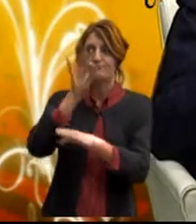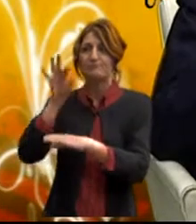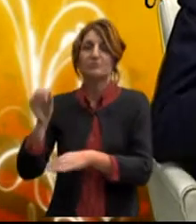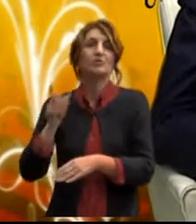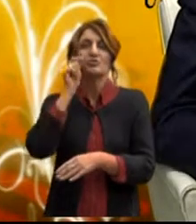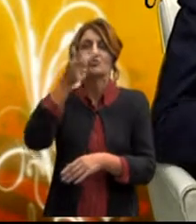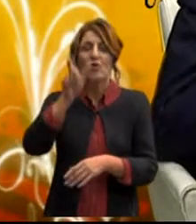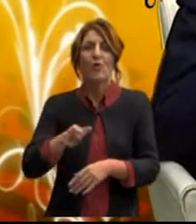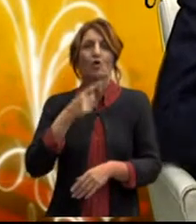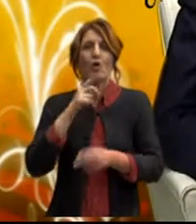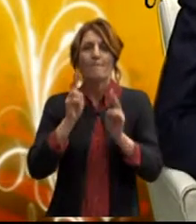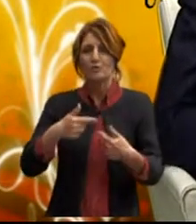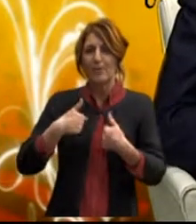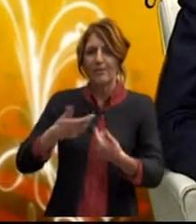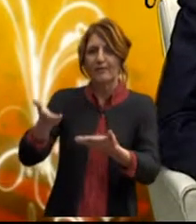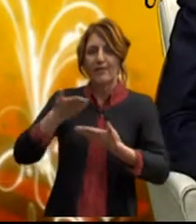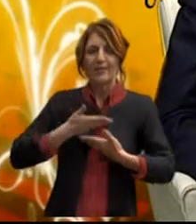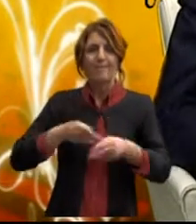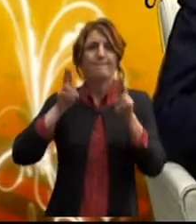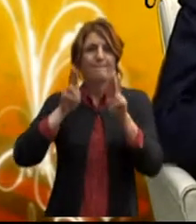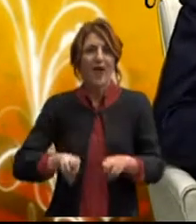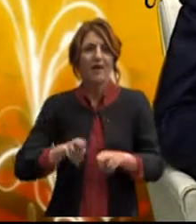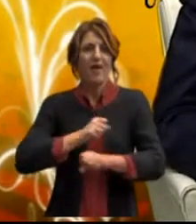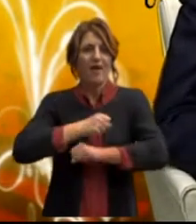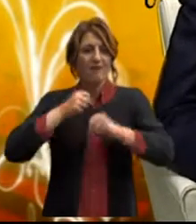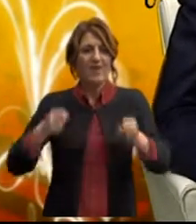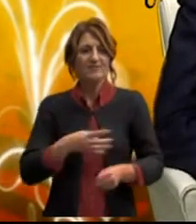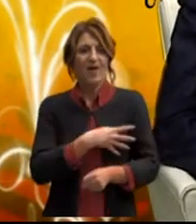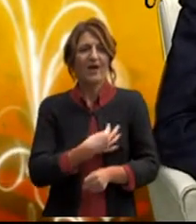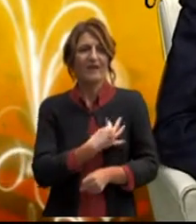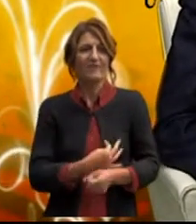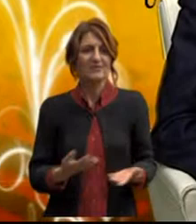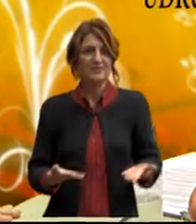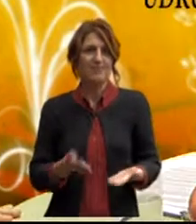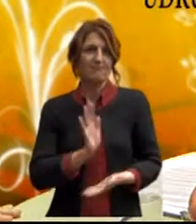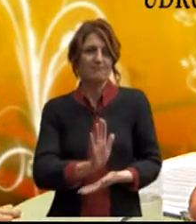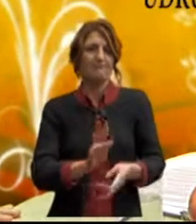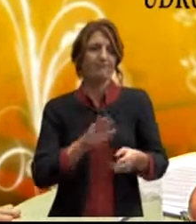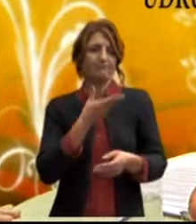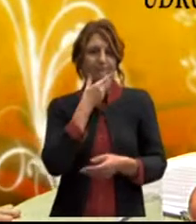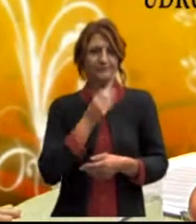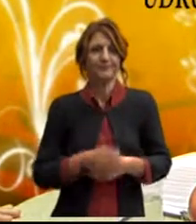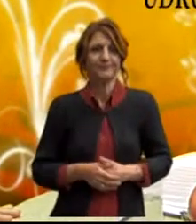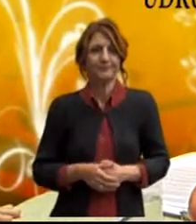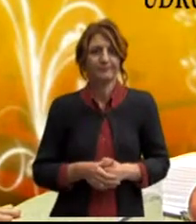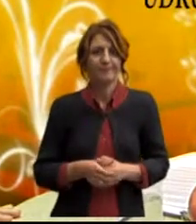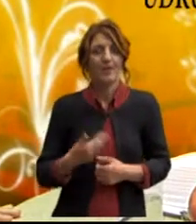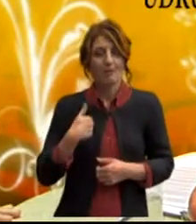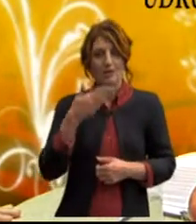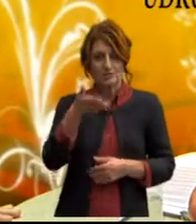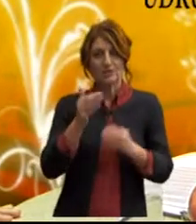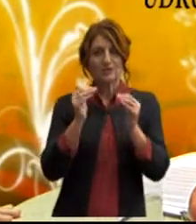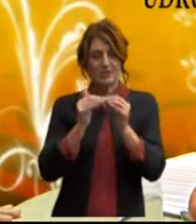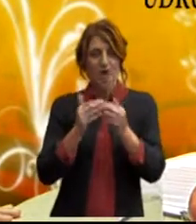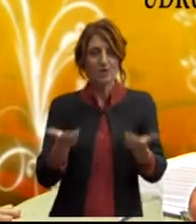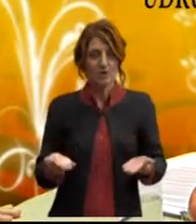ponuditi dakle pravi razvoj Hrvatske, da bude ono na što je pozvana. Ja se sve slažem s vama i apel